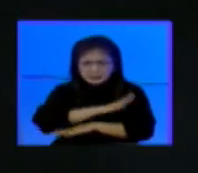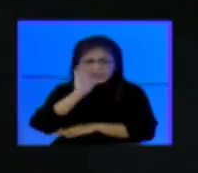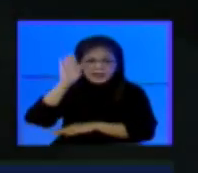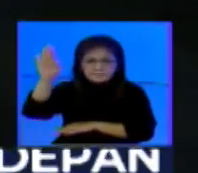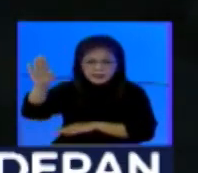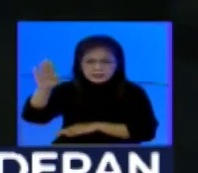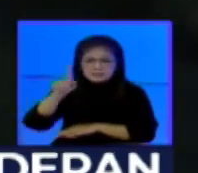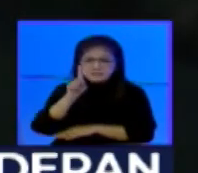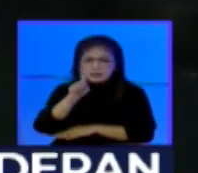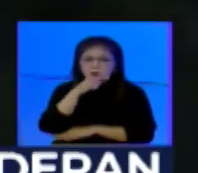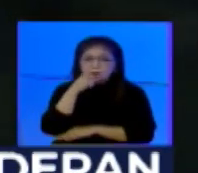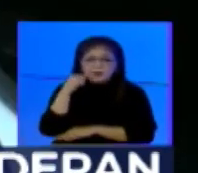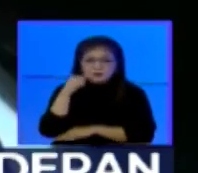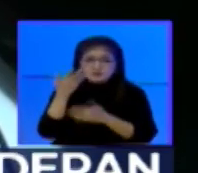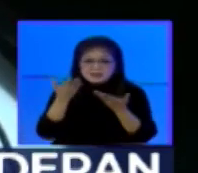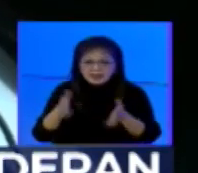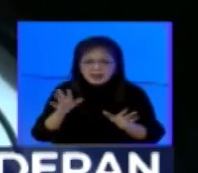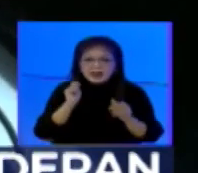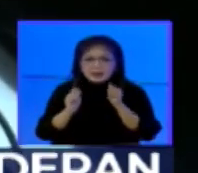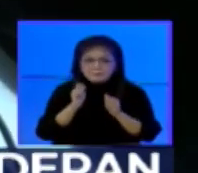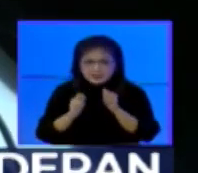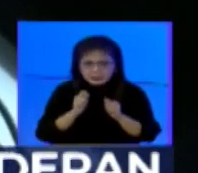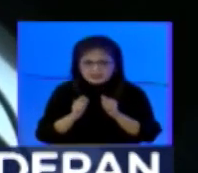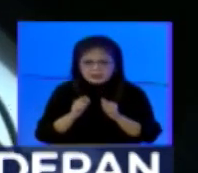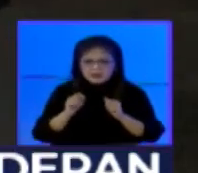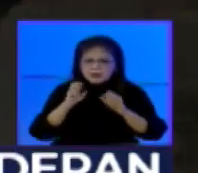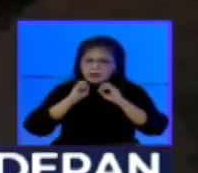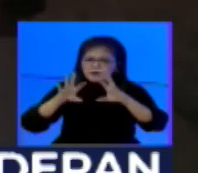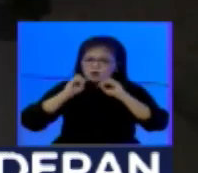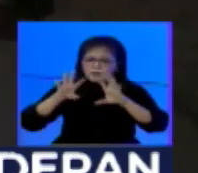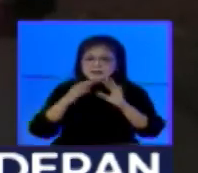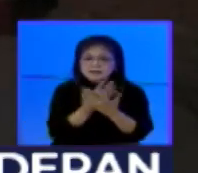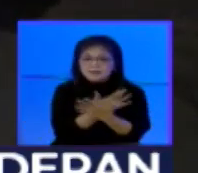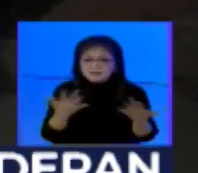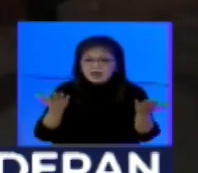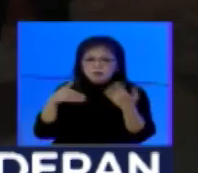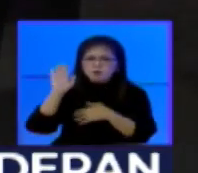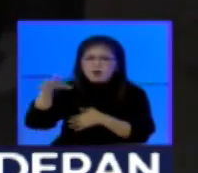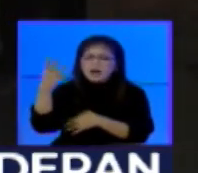Fitri. Petugas mengimbau warga agar taat aturan dan tidak mudik guna menekan penyebaran